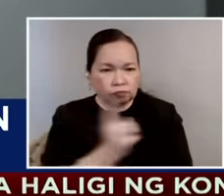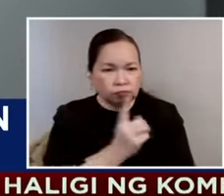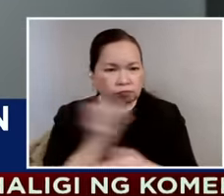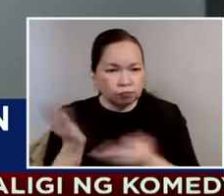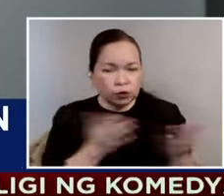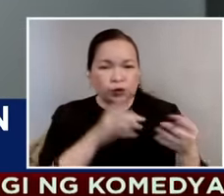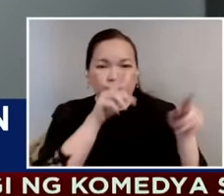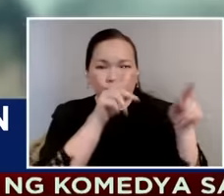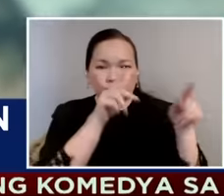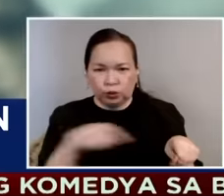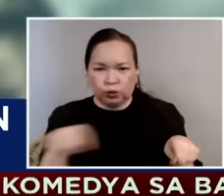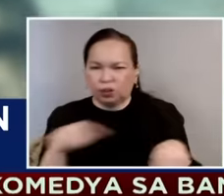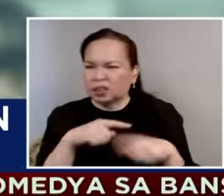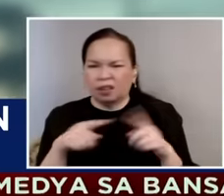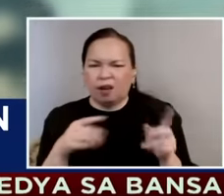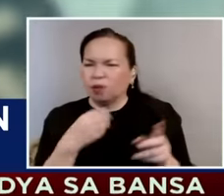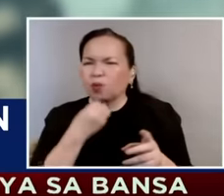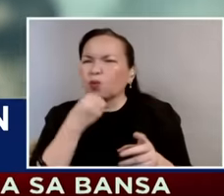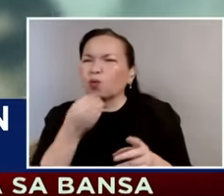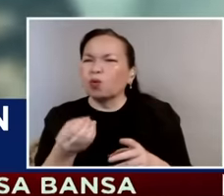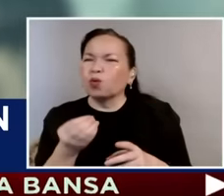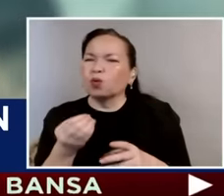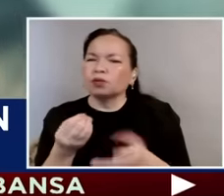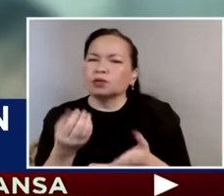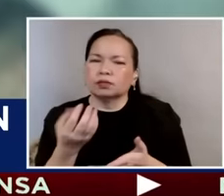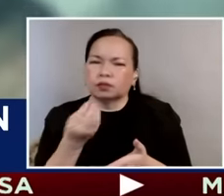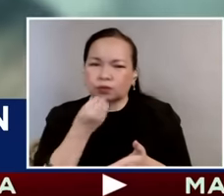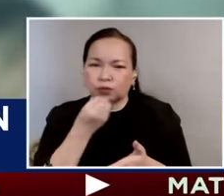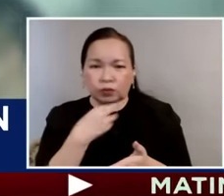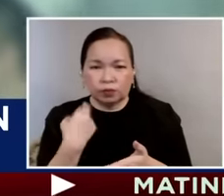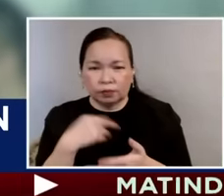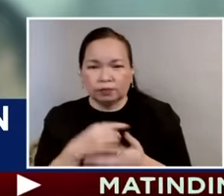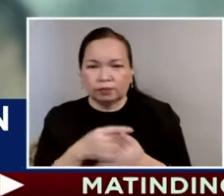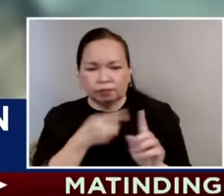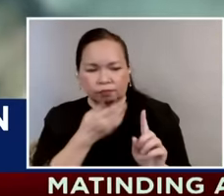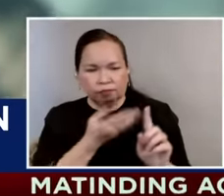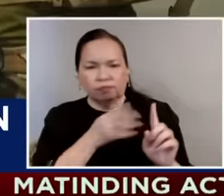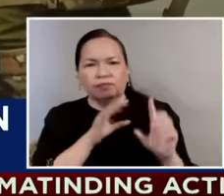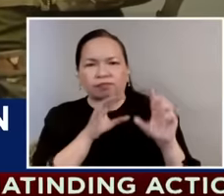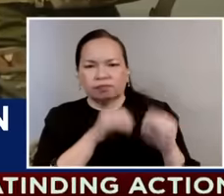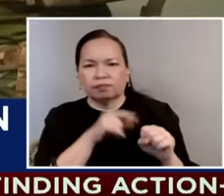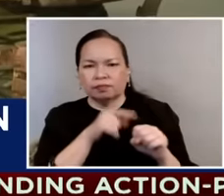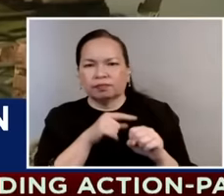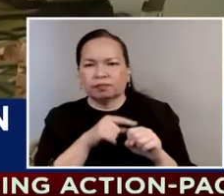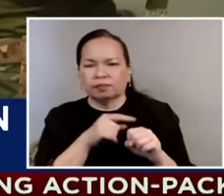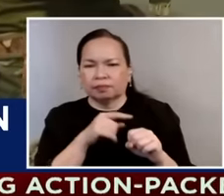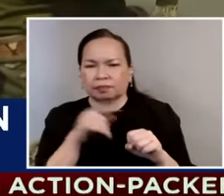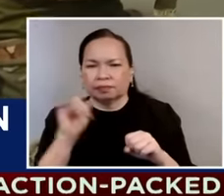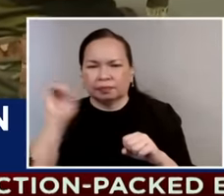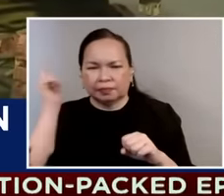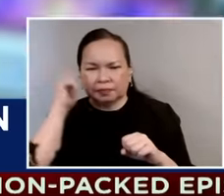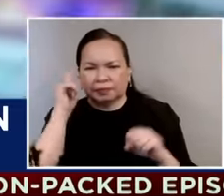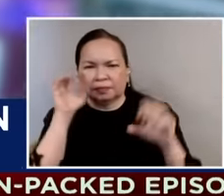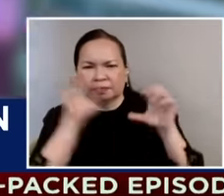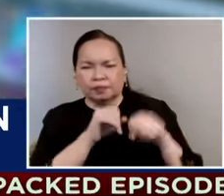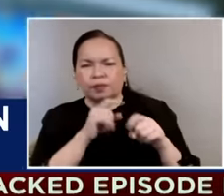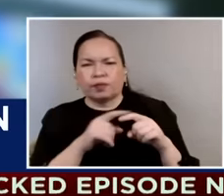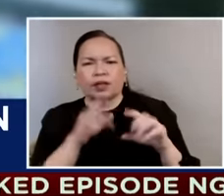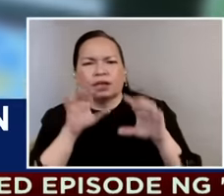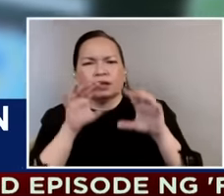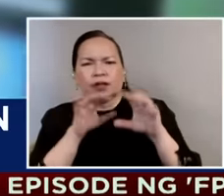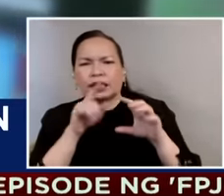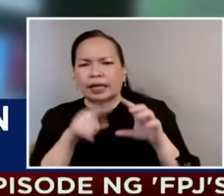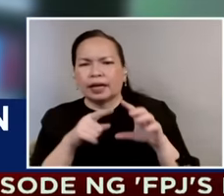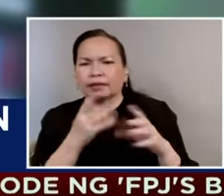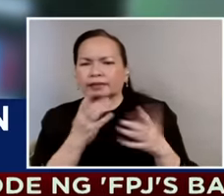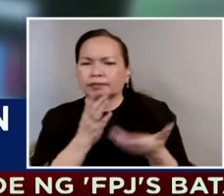siya sa fast food. Ang suspect ay isa sa mga in-custody employee ng gobyerno matapos i-raid ang pinagtatrabahoang